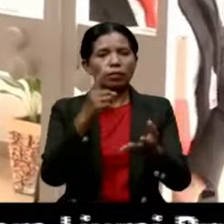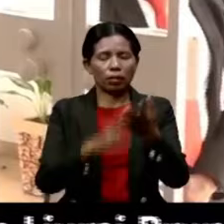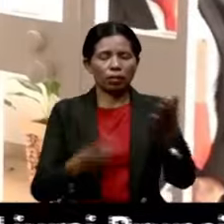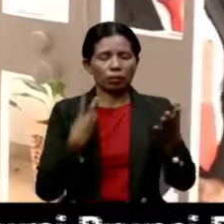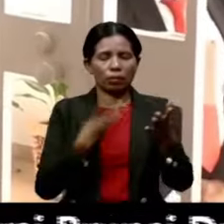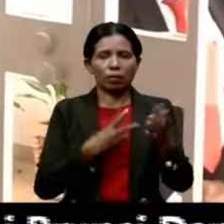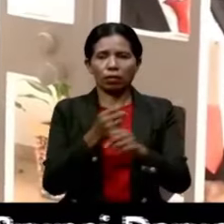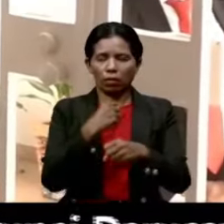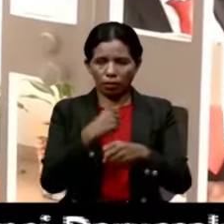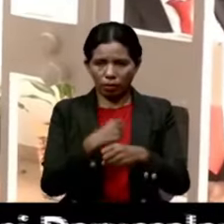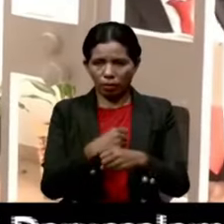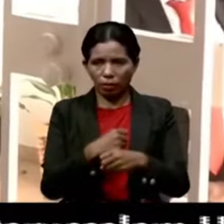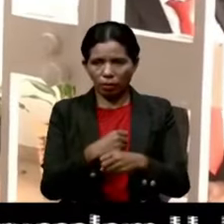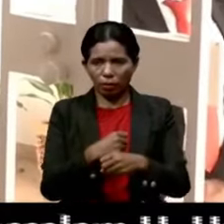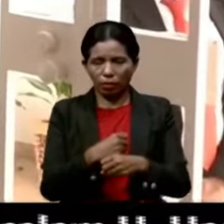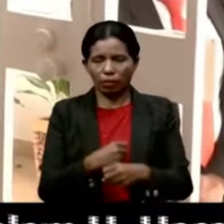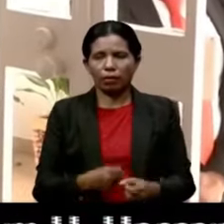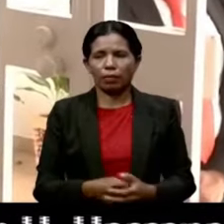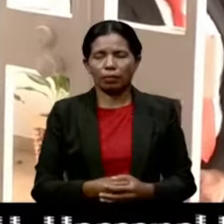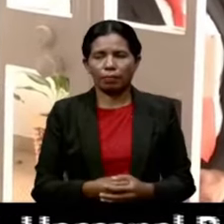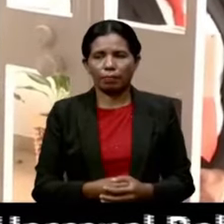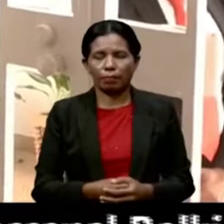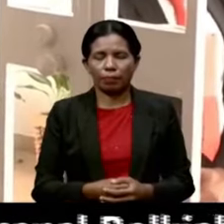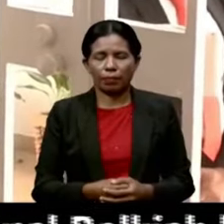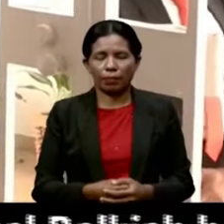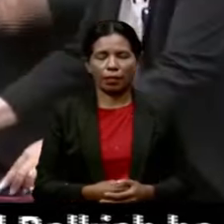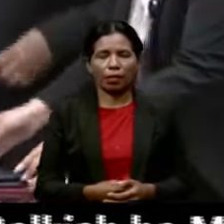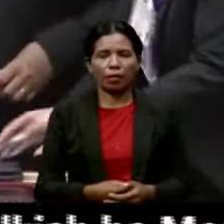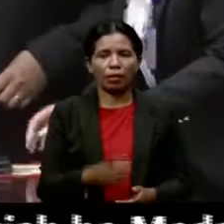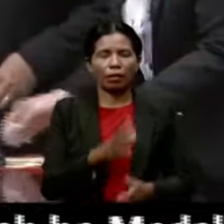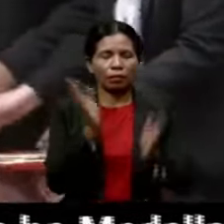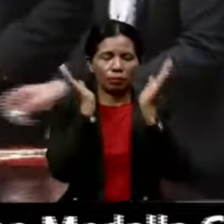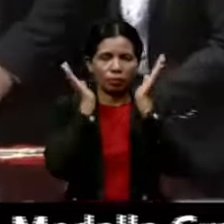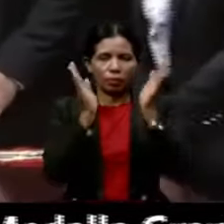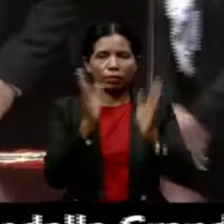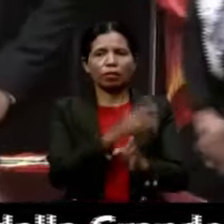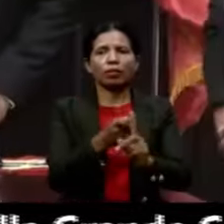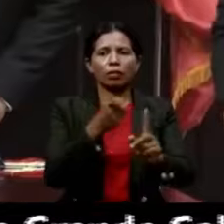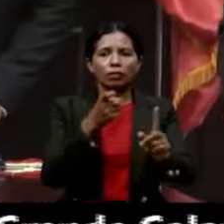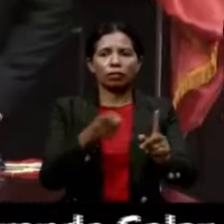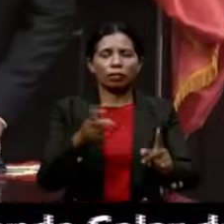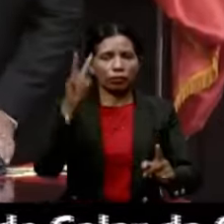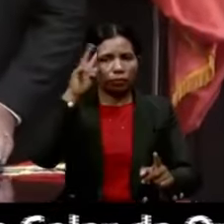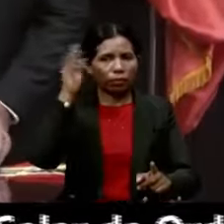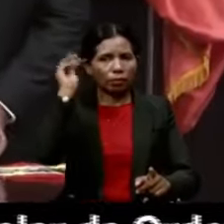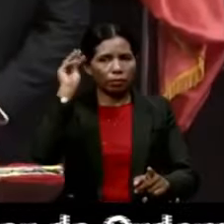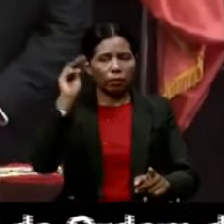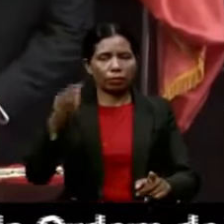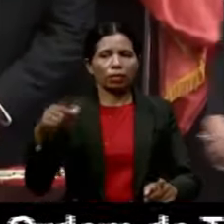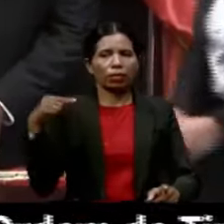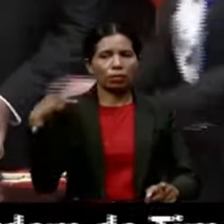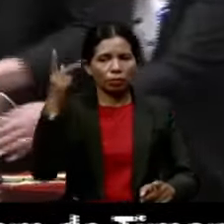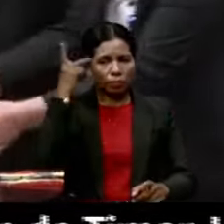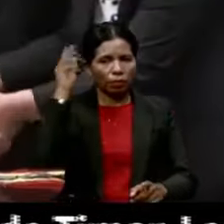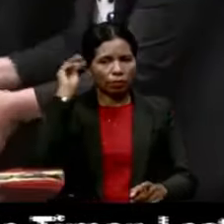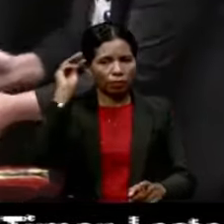untuk memotivasi kami. Ia bibang ne Brunei Darussalam representa Rusi vice-ministro no gabinete